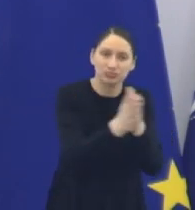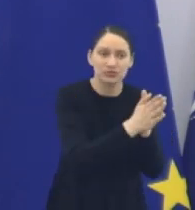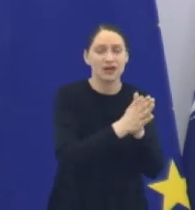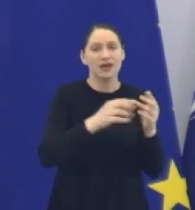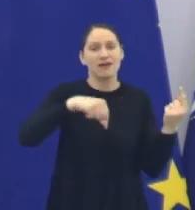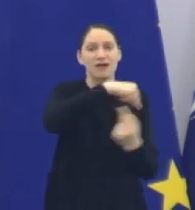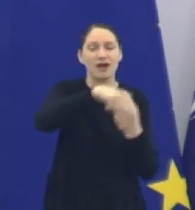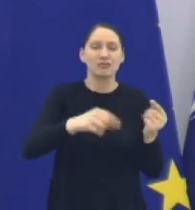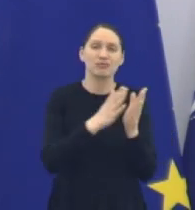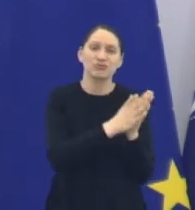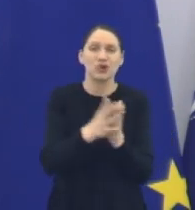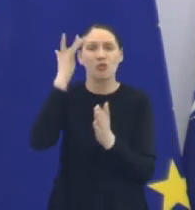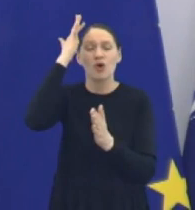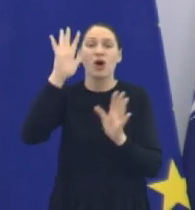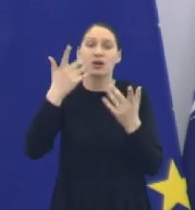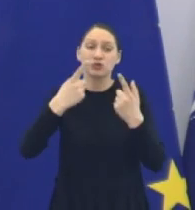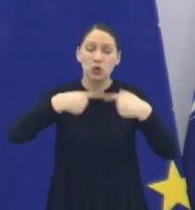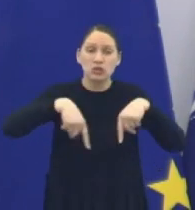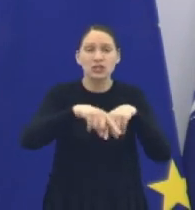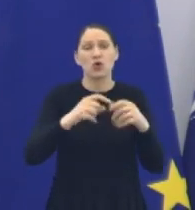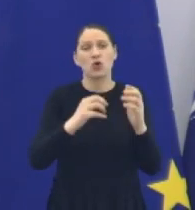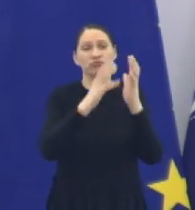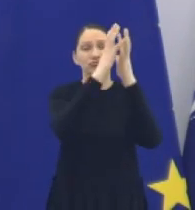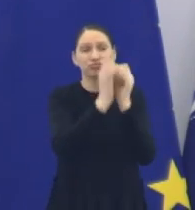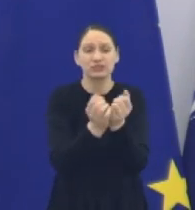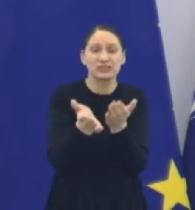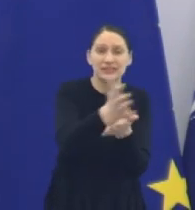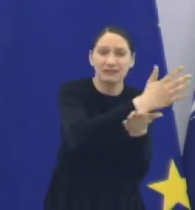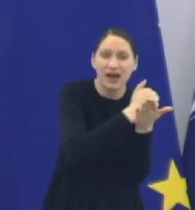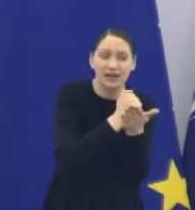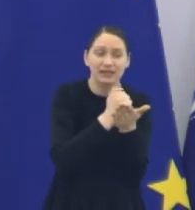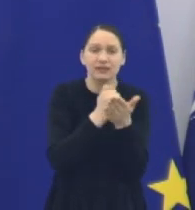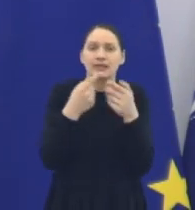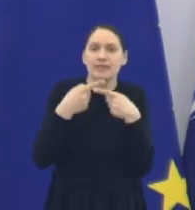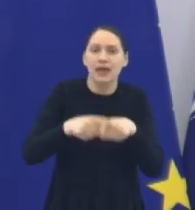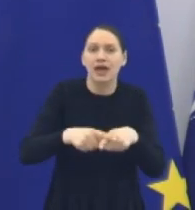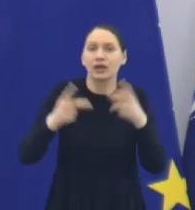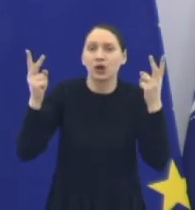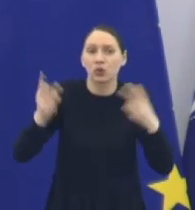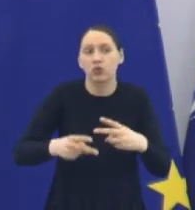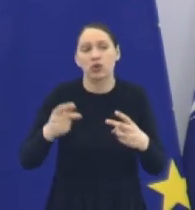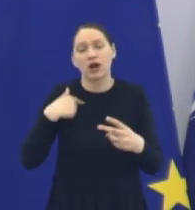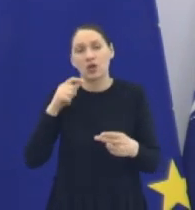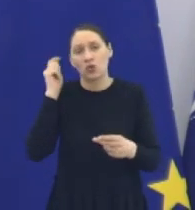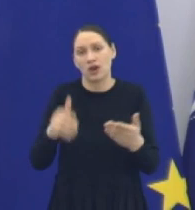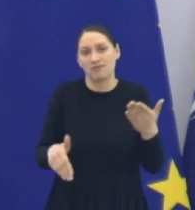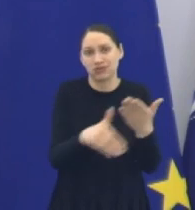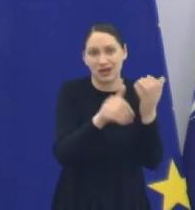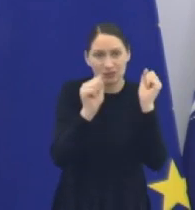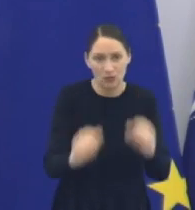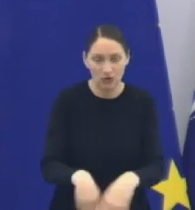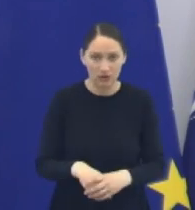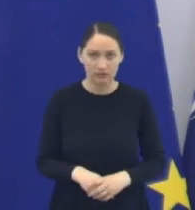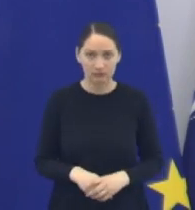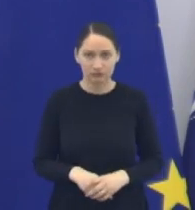prašyčiau pamastyti, pagalvoti, kaip šitoje srityje galėtume padėti ukrainiečiams, būtent šitokio pobūdžio techniką. Šiandien vyksta ne